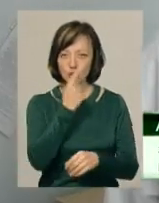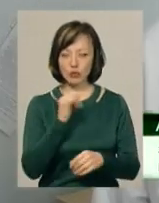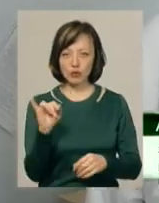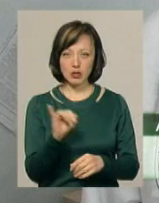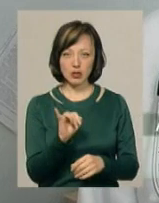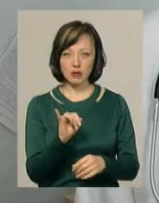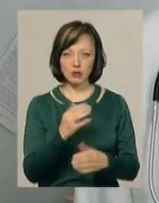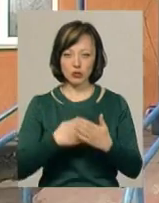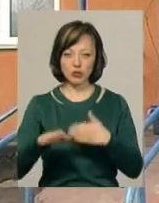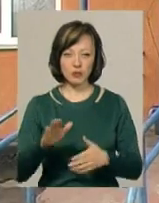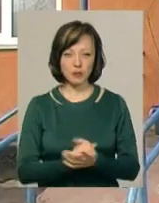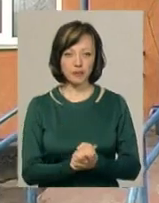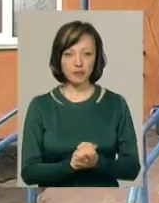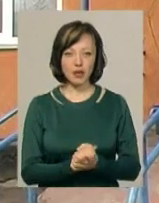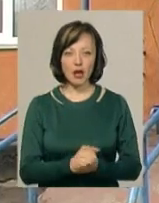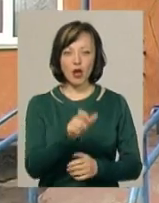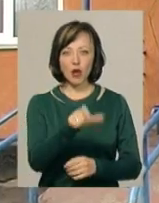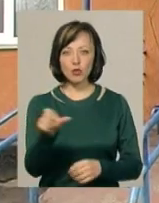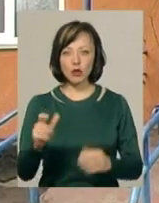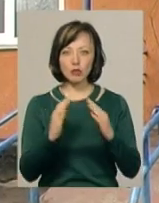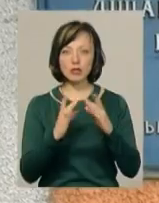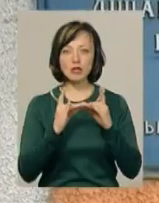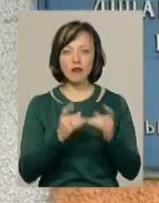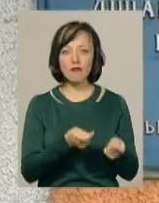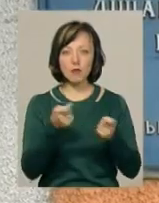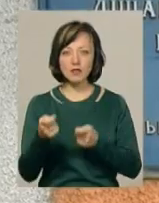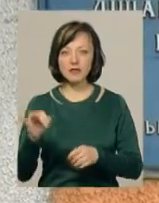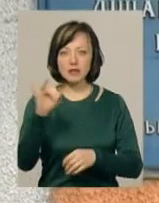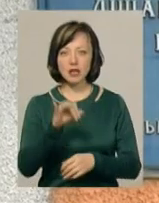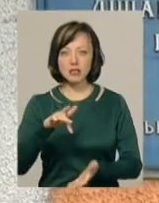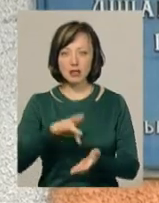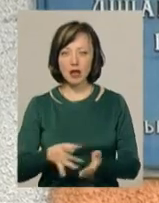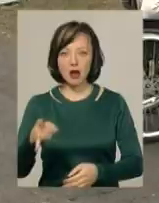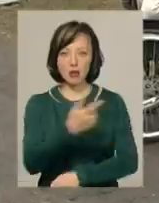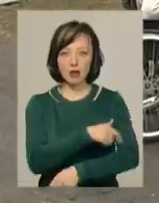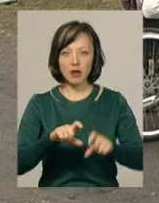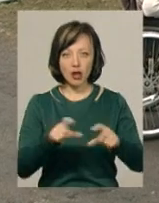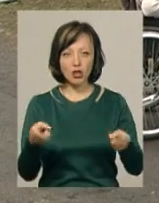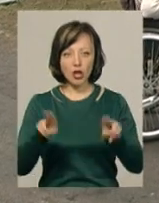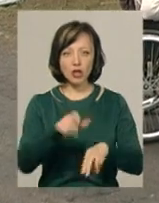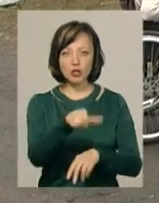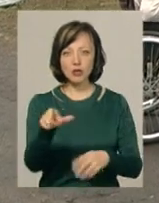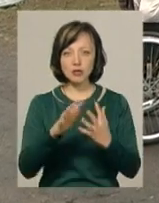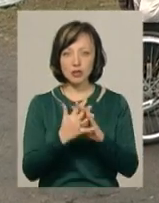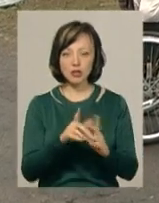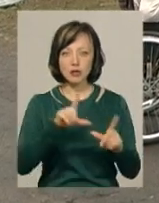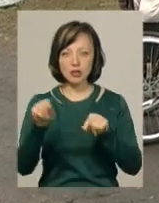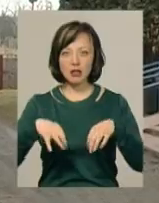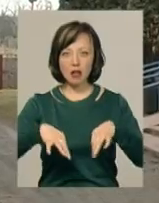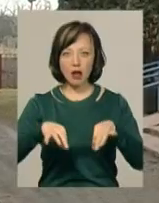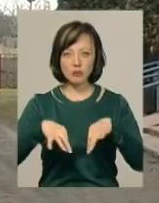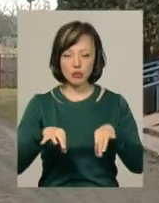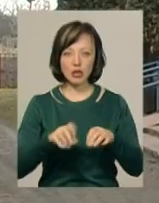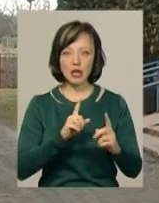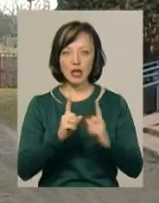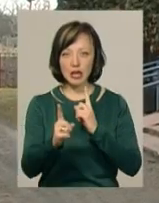і лікар пішов. Підопічних будинку-інтернату возять в Ізяслав центральну районну лікарню. Решта селян дістаються райцентру громадським транспортом,